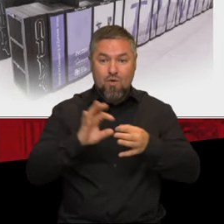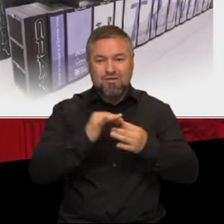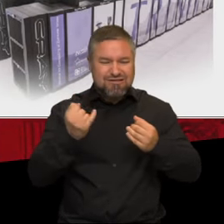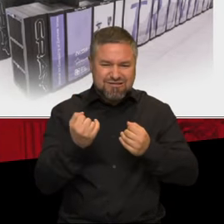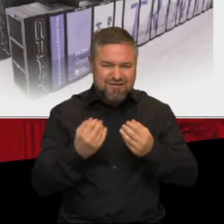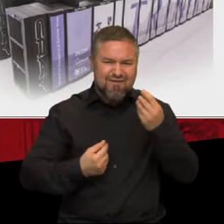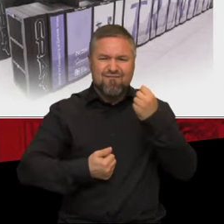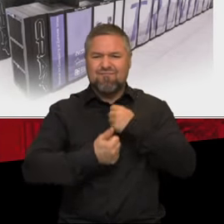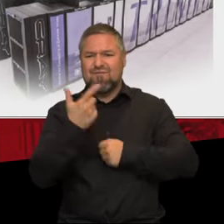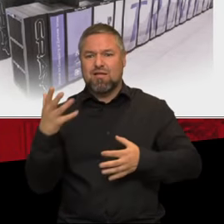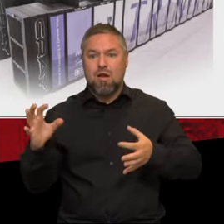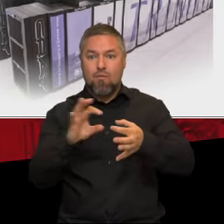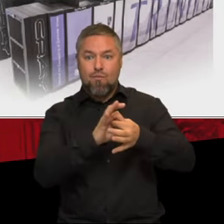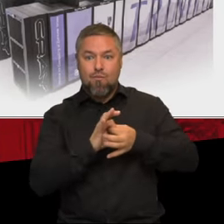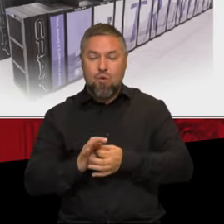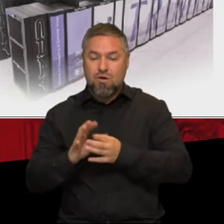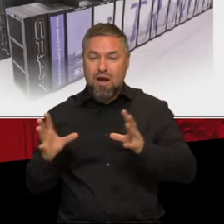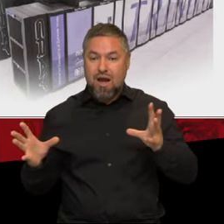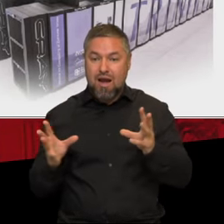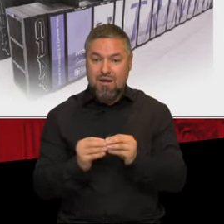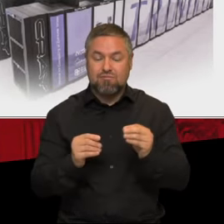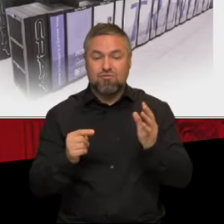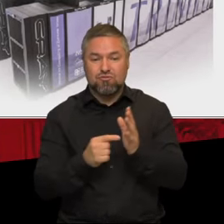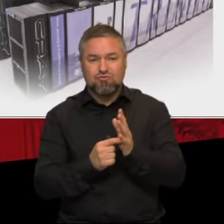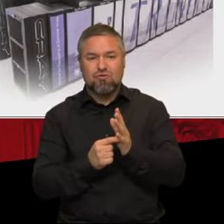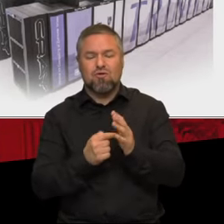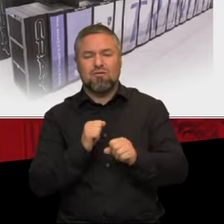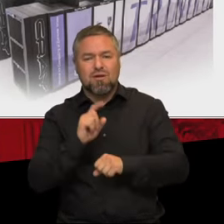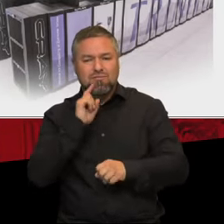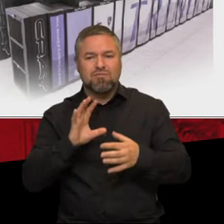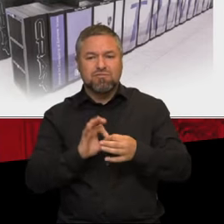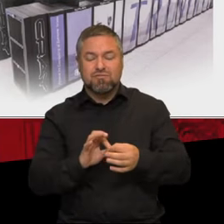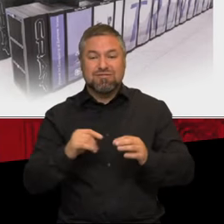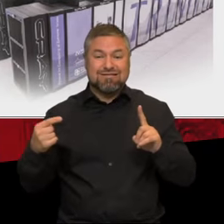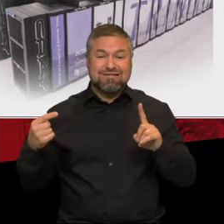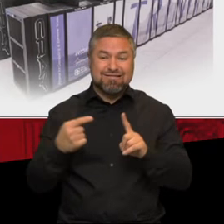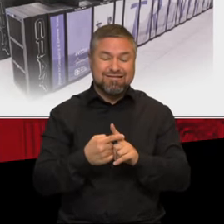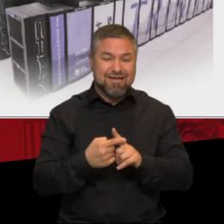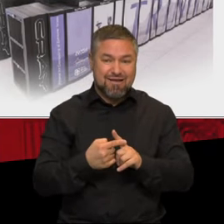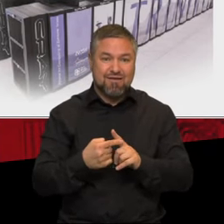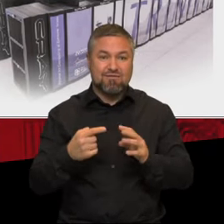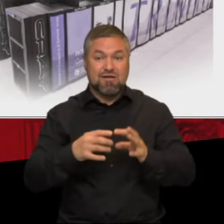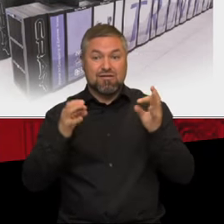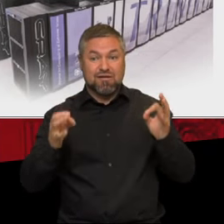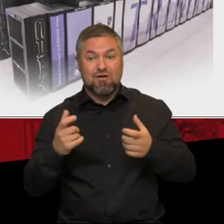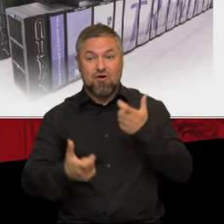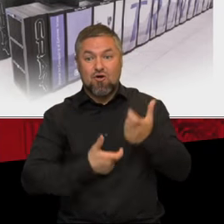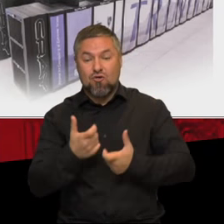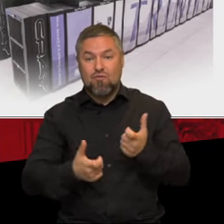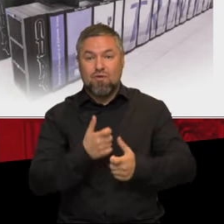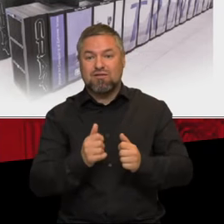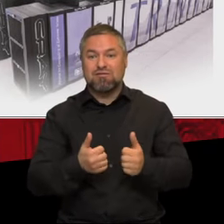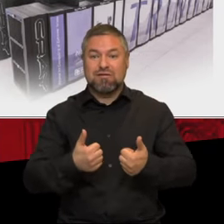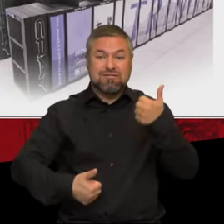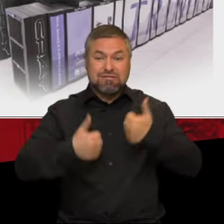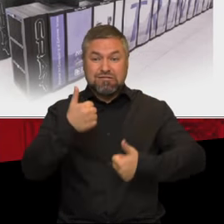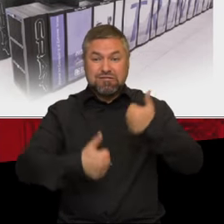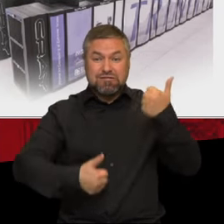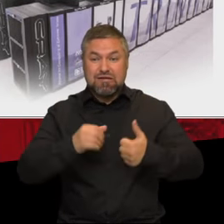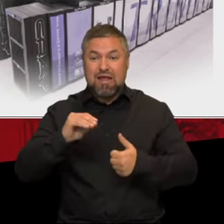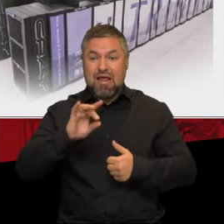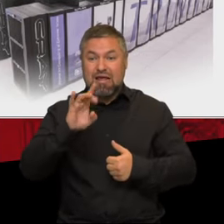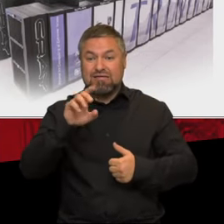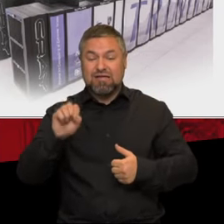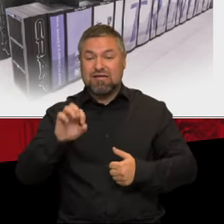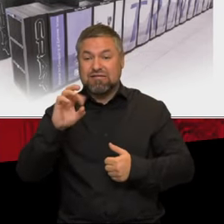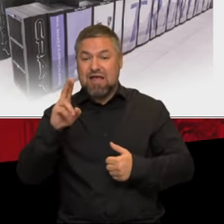jeszcze większej liczby procesorów razem. Oczywiście z tym wiążą się ogromne wyzwania. To, co się obecnie dzieje, nazywane jest wyścigiem ku exascali,